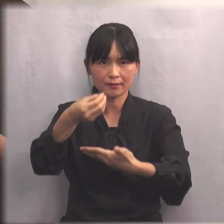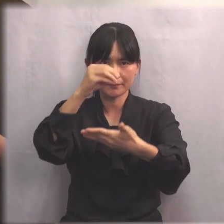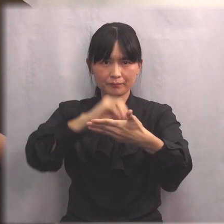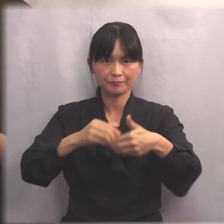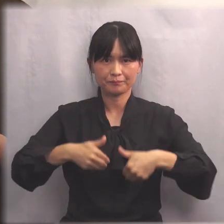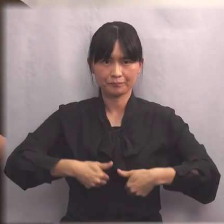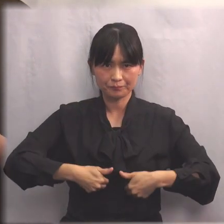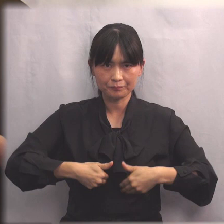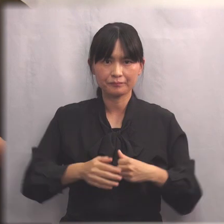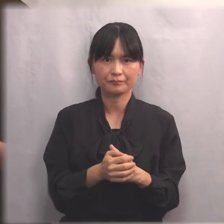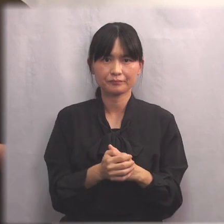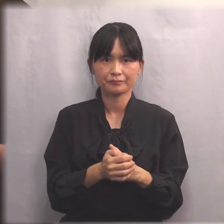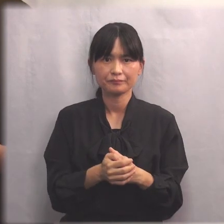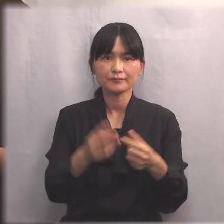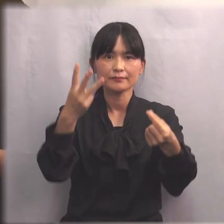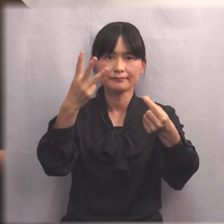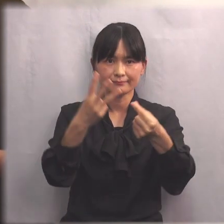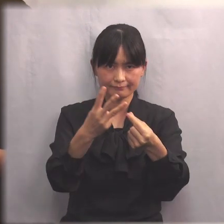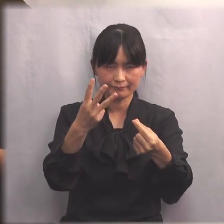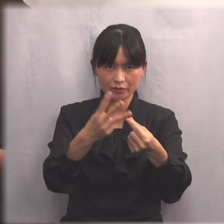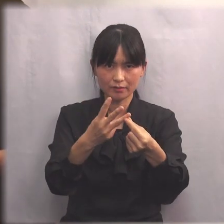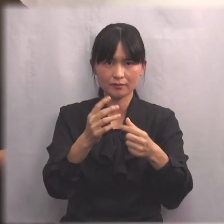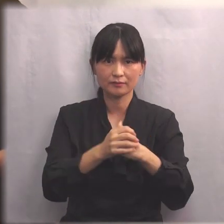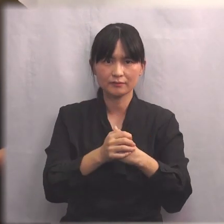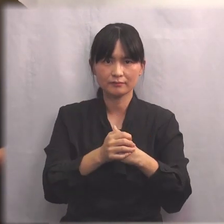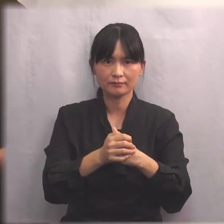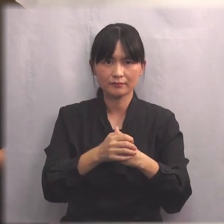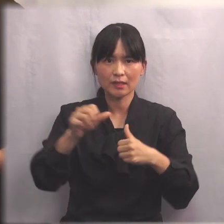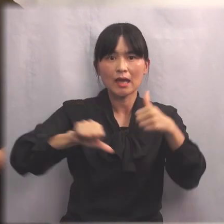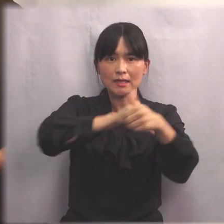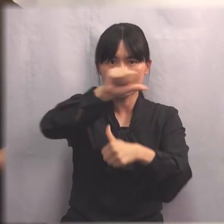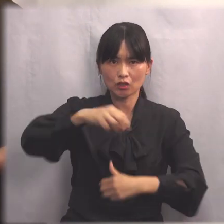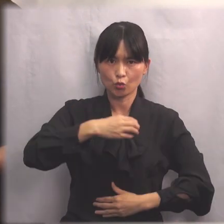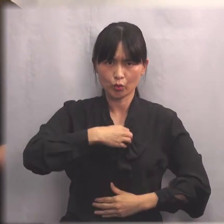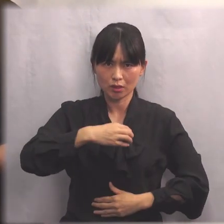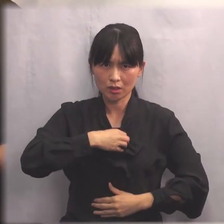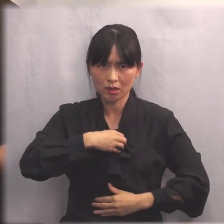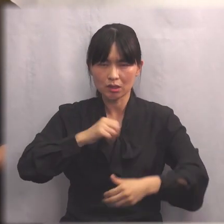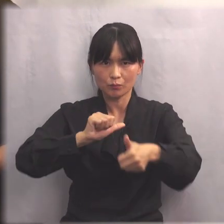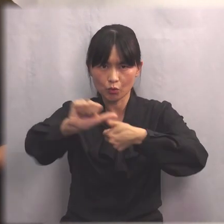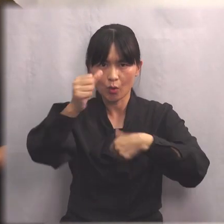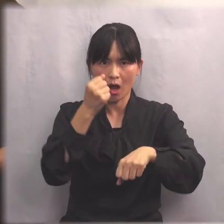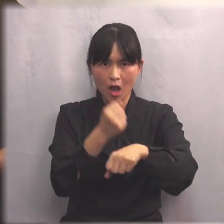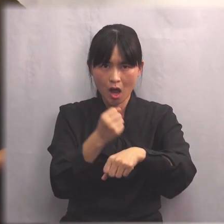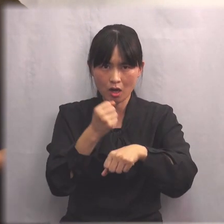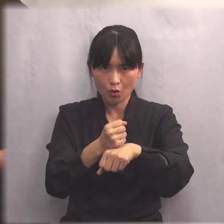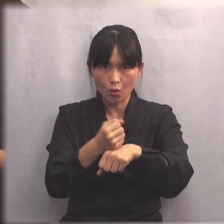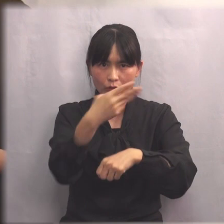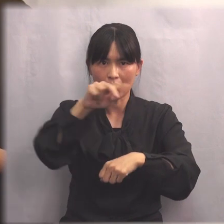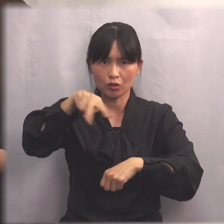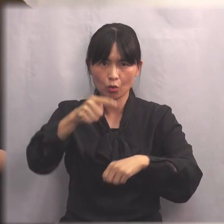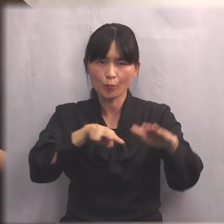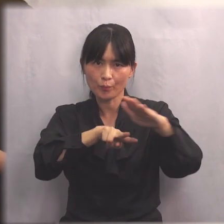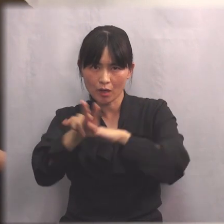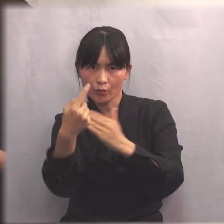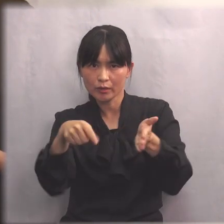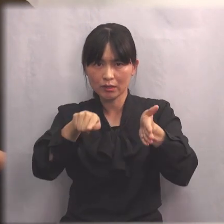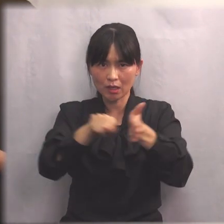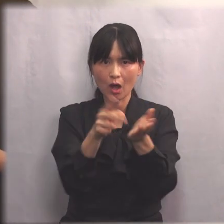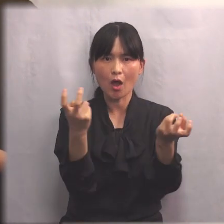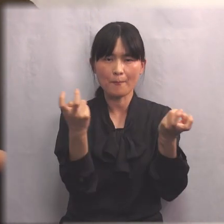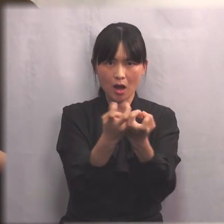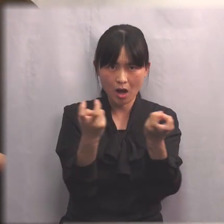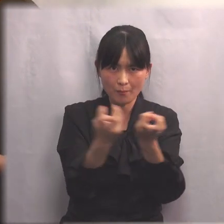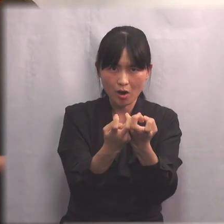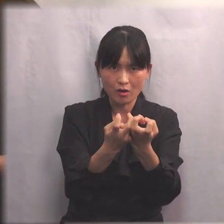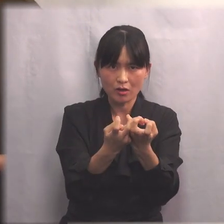인식을 담아야 합니다. 셋째로 개정 강령은 기후위기 극복과 탈탄소 경제 및 생태사회로의 전환을